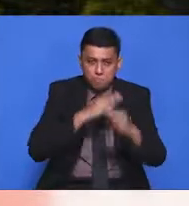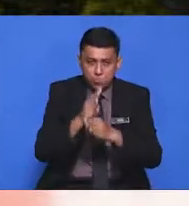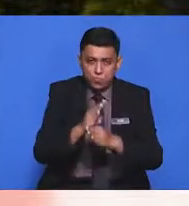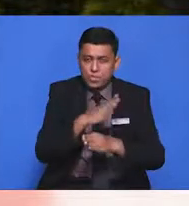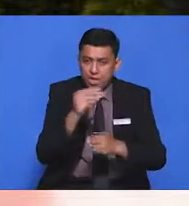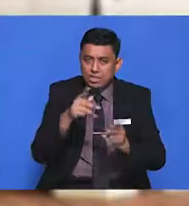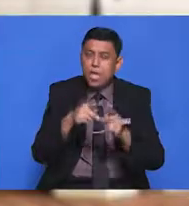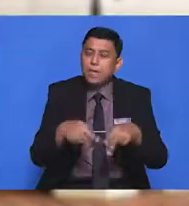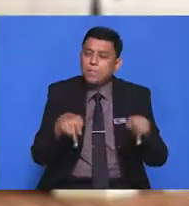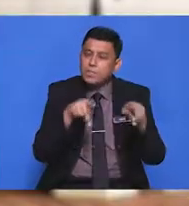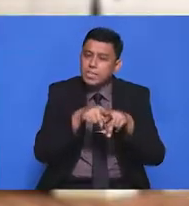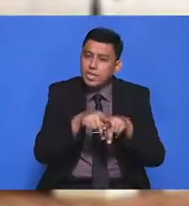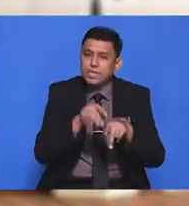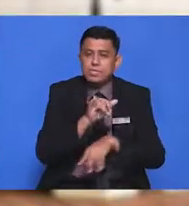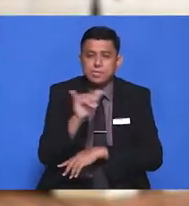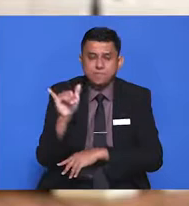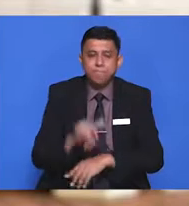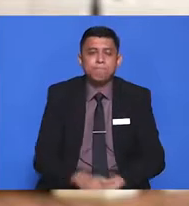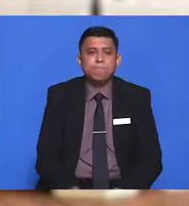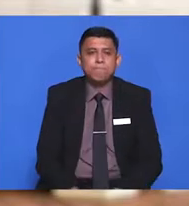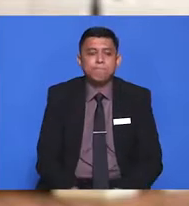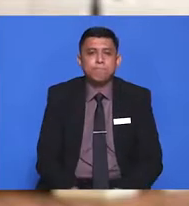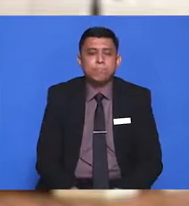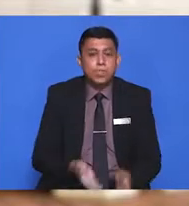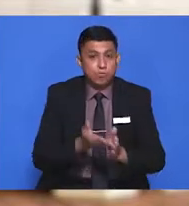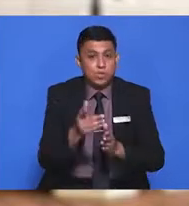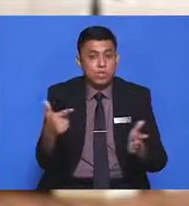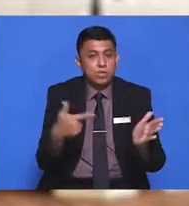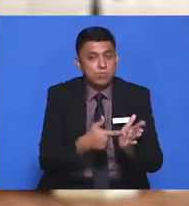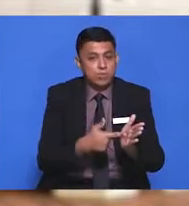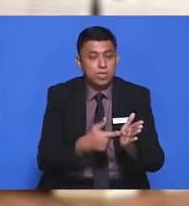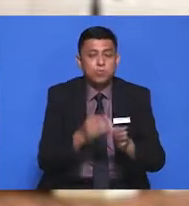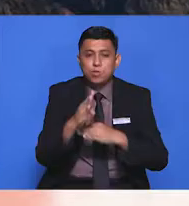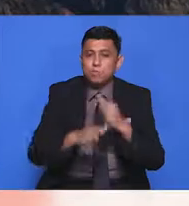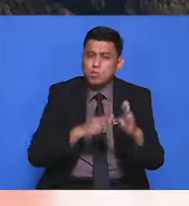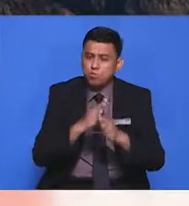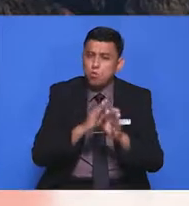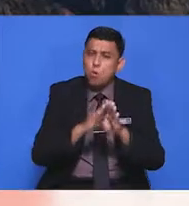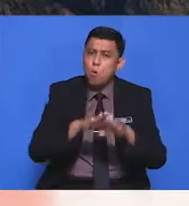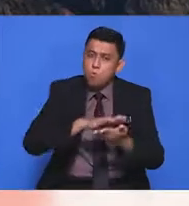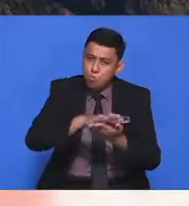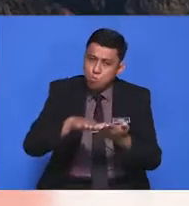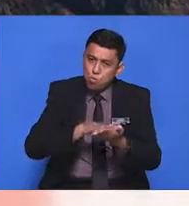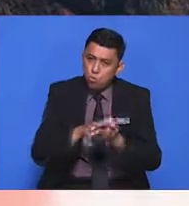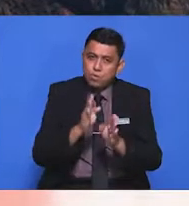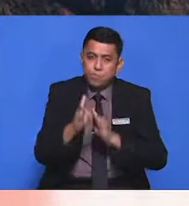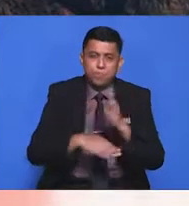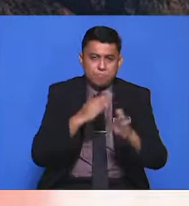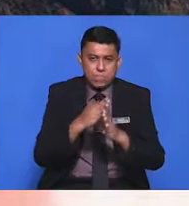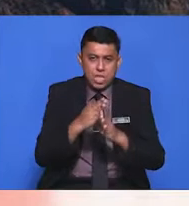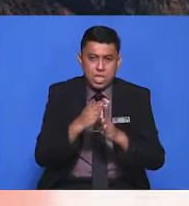kepentingannya. Baiklah, mari kita teruskan lagi dengan bentuk muka bumi yang seterusnya, iaitu tanah